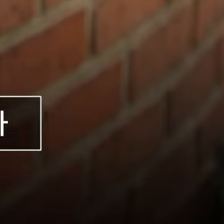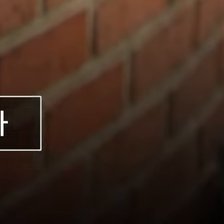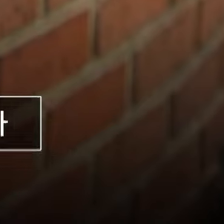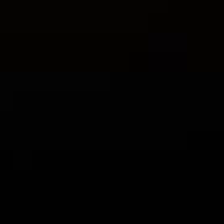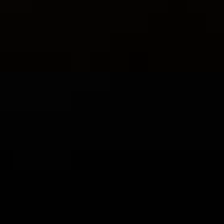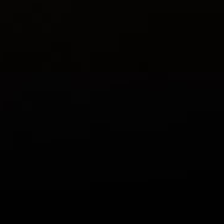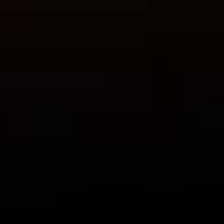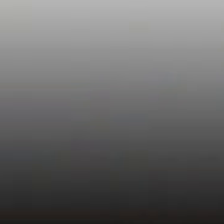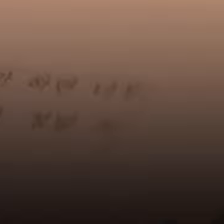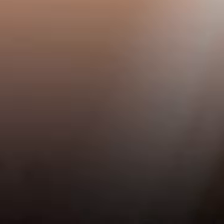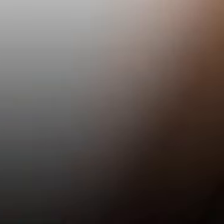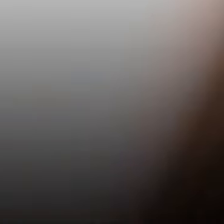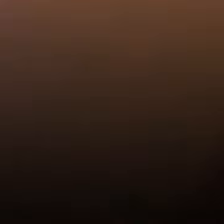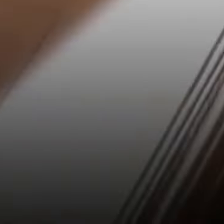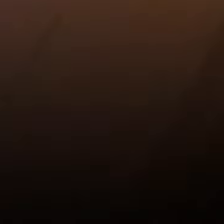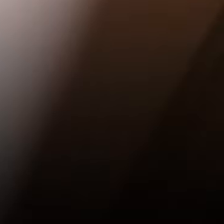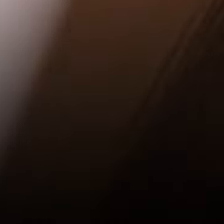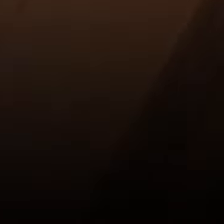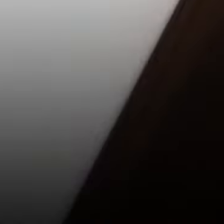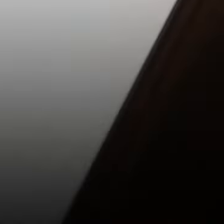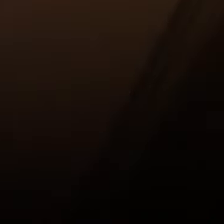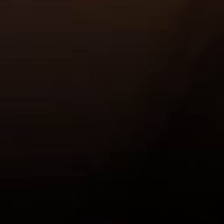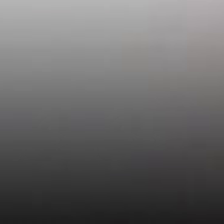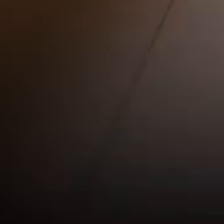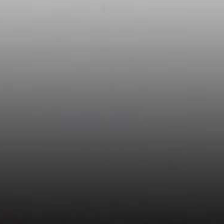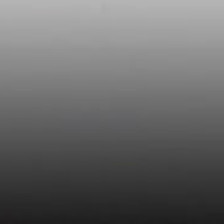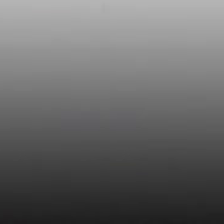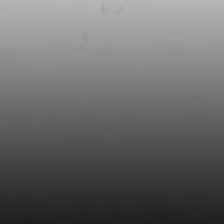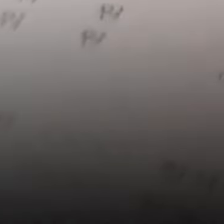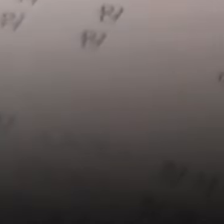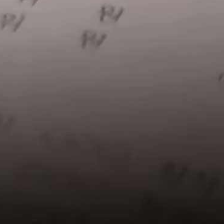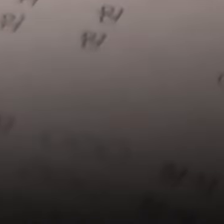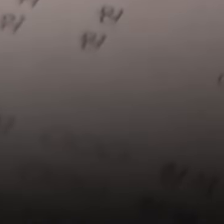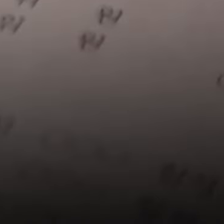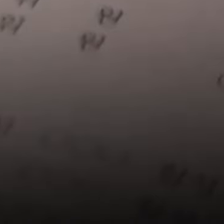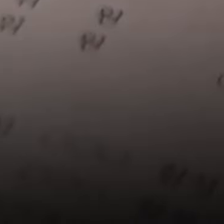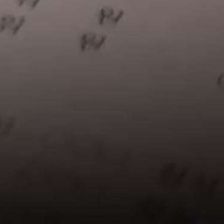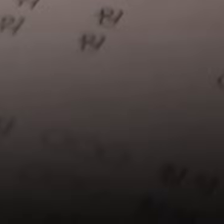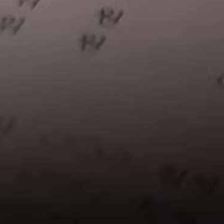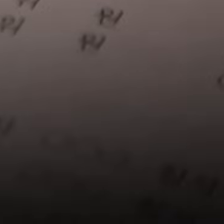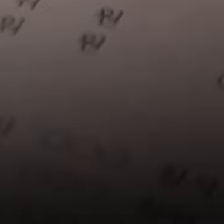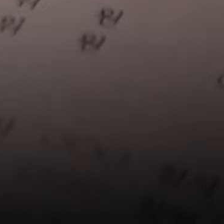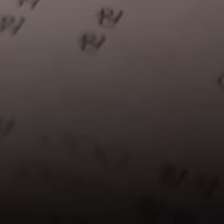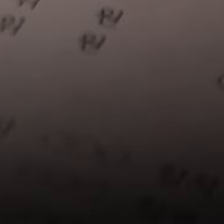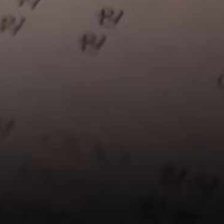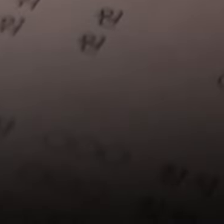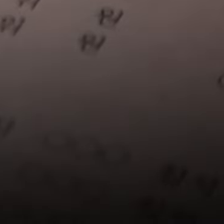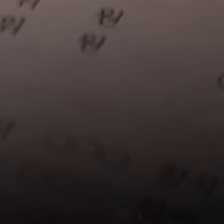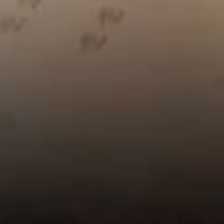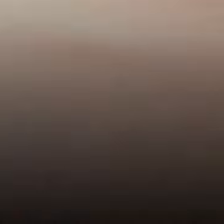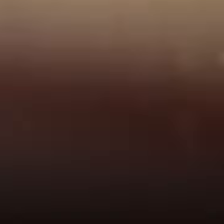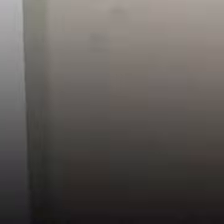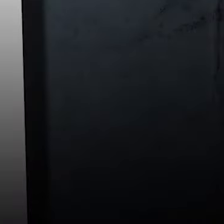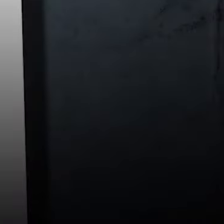털어놨습니다. 회의록 356장, JTBC 취재 끝에 전부 확보했습니다.